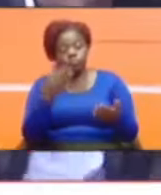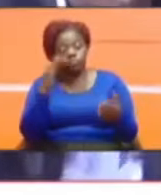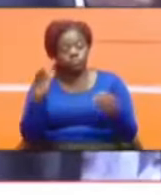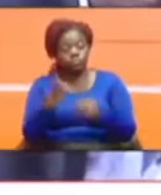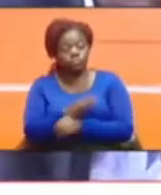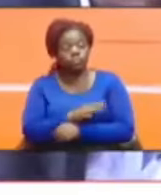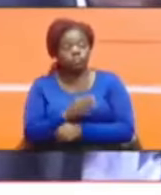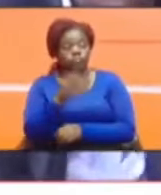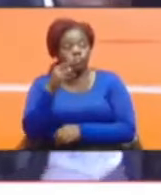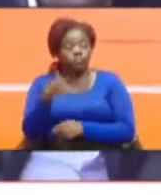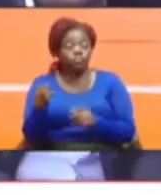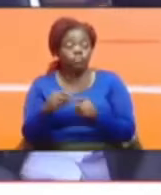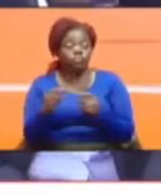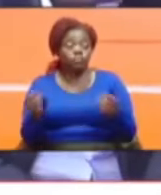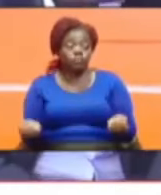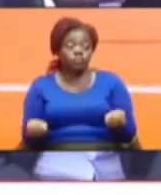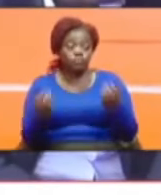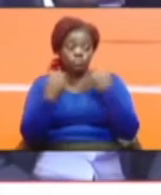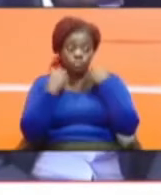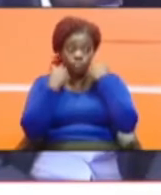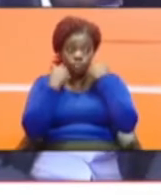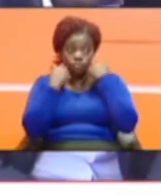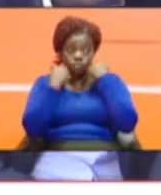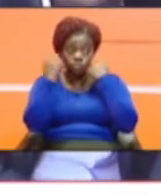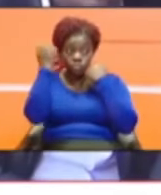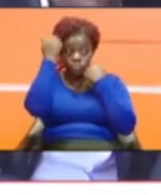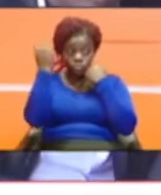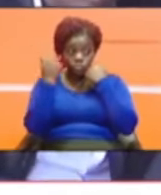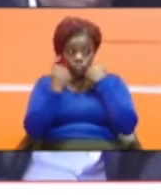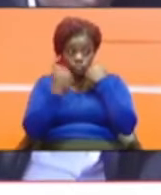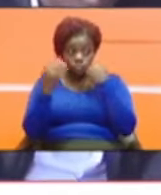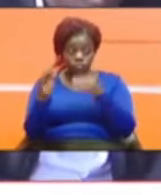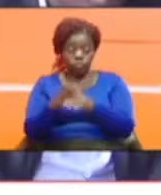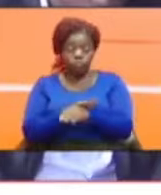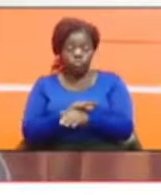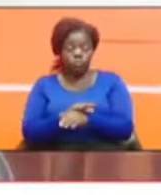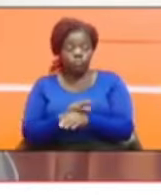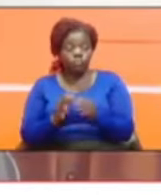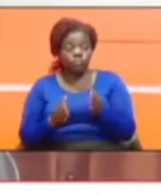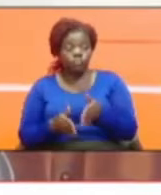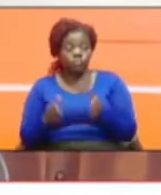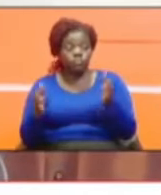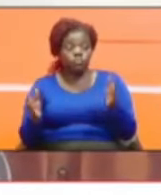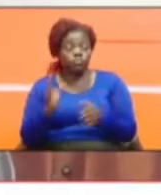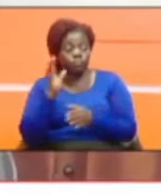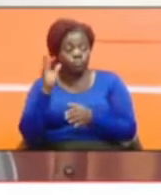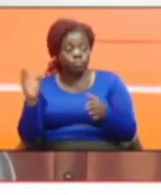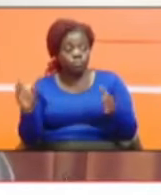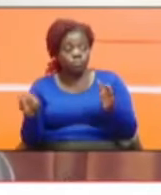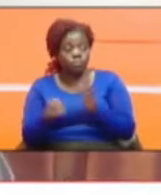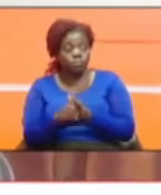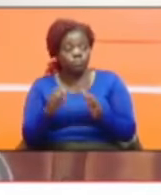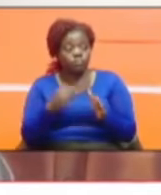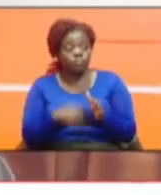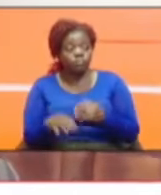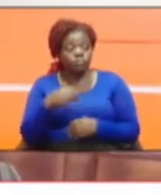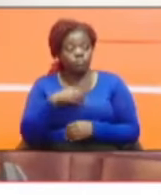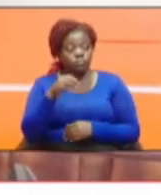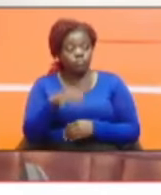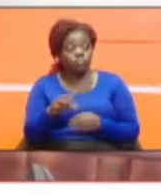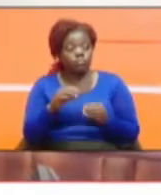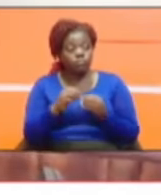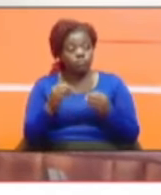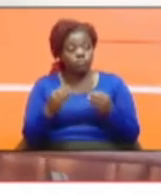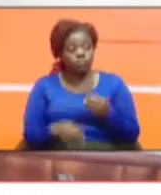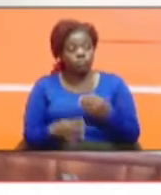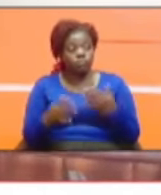Ate kkooti ya Buganda Road ng'ekubirizibwa omulamusa Nula Nambozo ewulidde obujulizi bw'omugagga Christine Nabukeera ne mutabani we